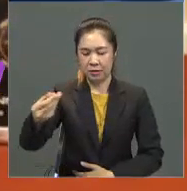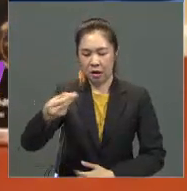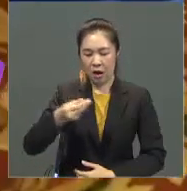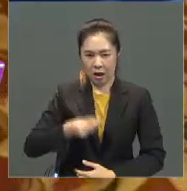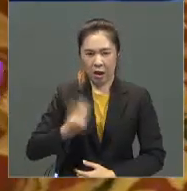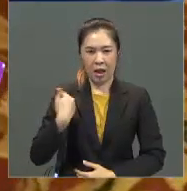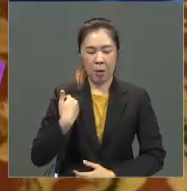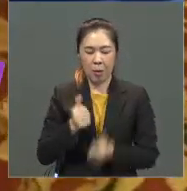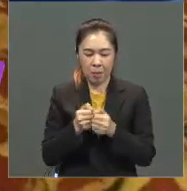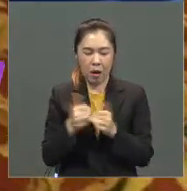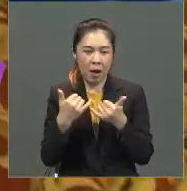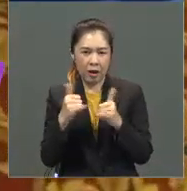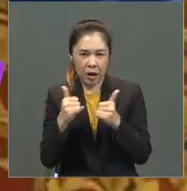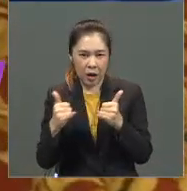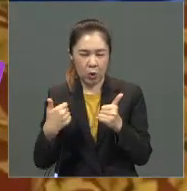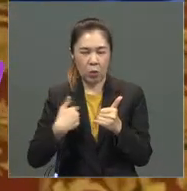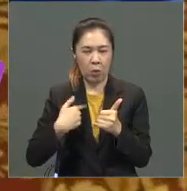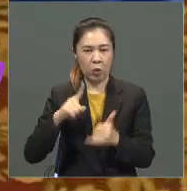คือแบบเล่นครั้งแรกมันจะได้เสมอเหมือนกันขนาดเที่ยวไม่มีเหมือนเหมือนอ้าวกันที่น้องคนนี้บอกเขาบอกว่าเร่งครั้งแรกได้เงินมาหมื่นบาทใช่ไหมค่ะก็เลยแล้วก็เคยเล่นได้ถึง1